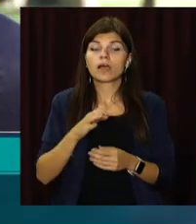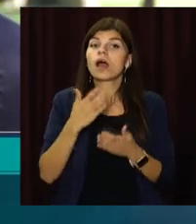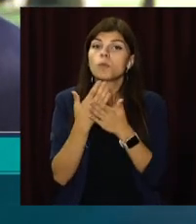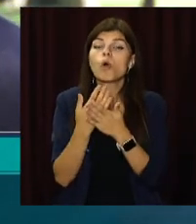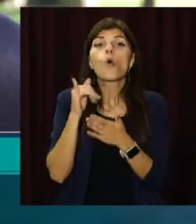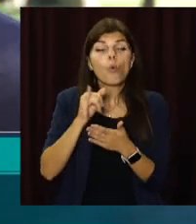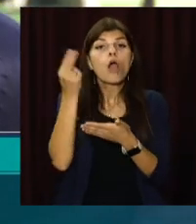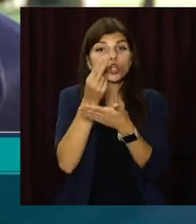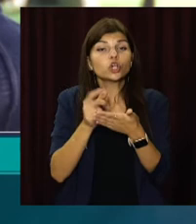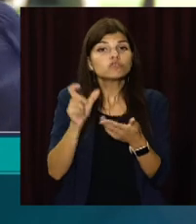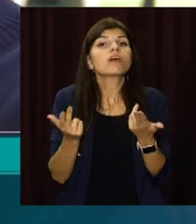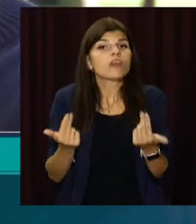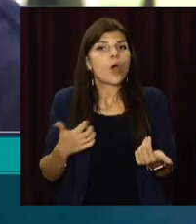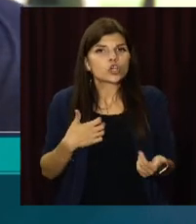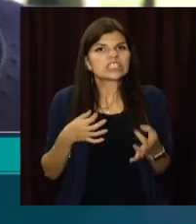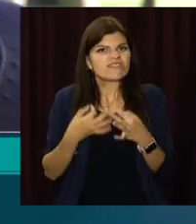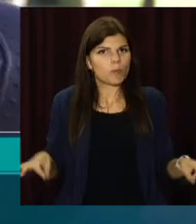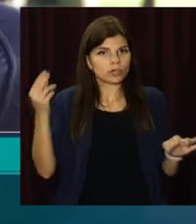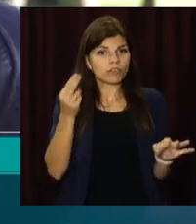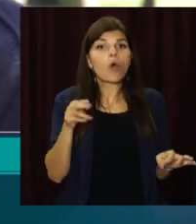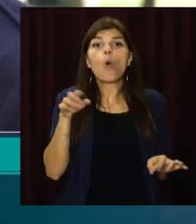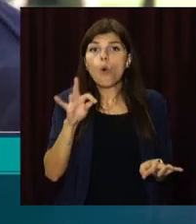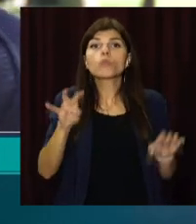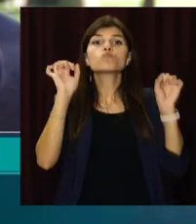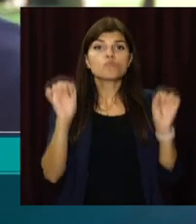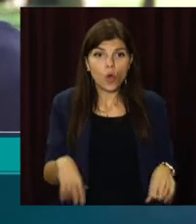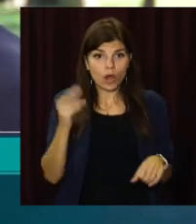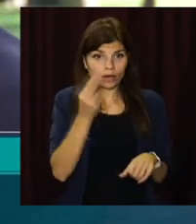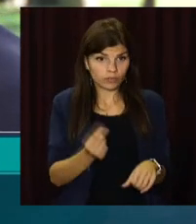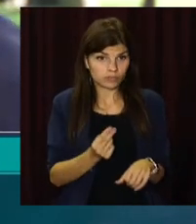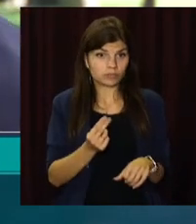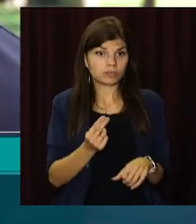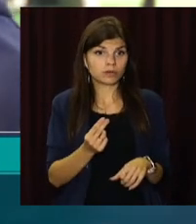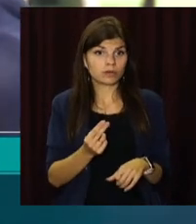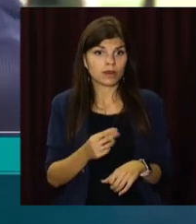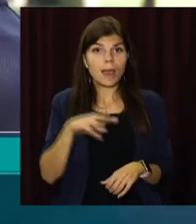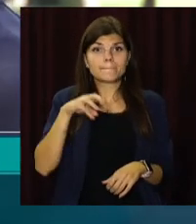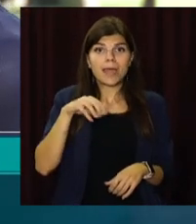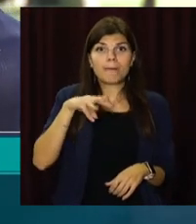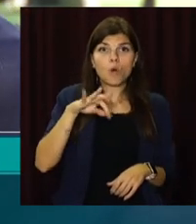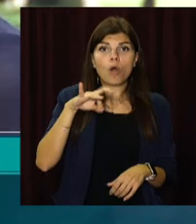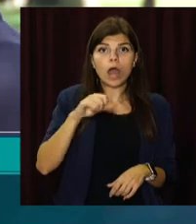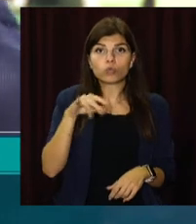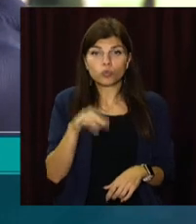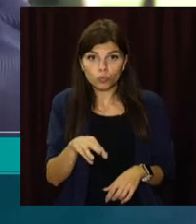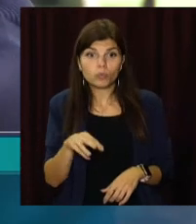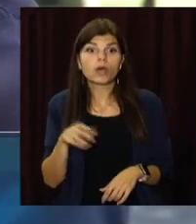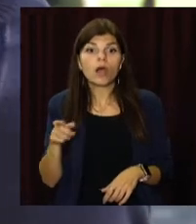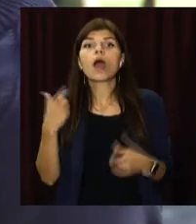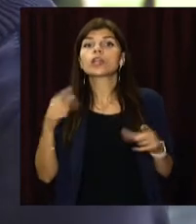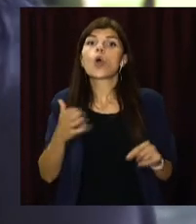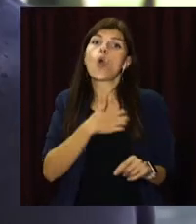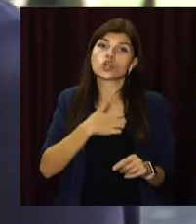у художника, тому він може рисувати. Вот согласно этому меморандуму он смотрит, где он хочет